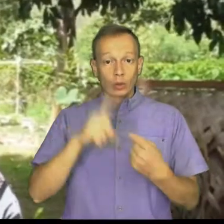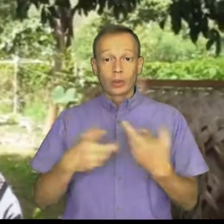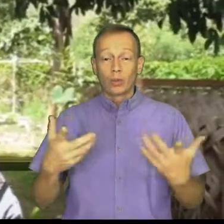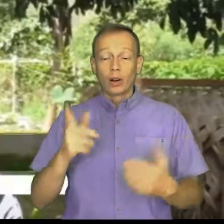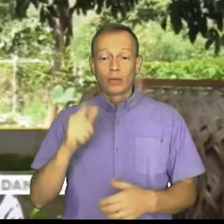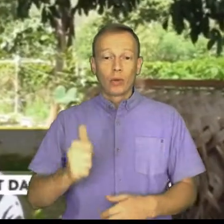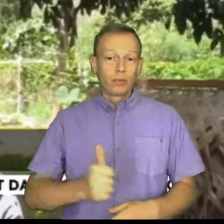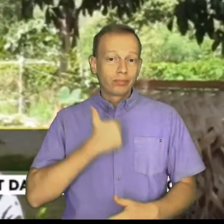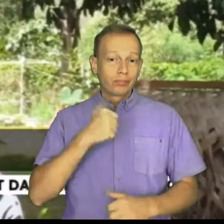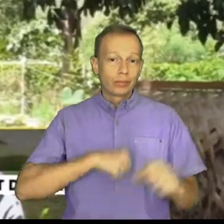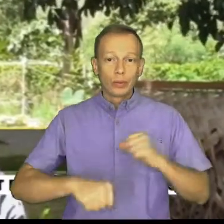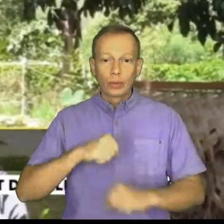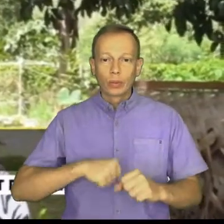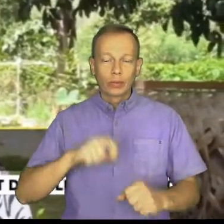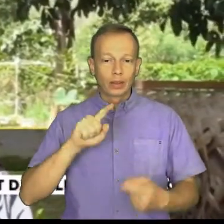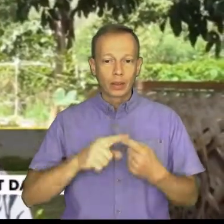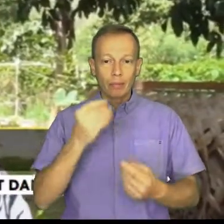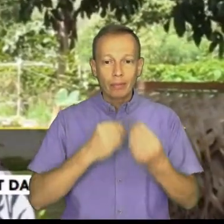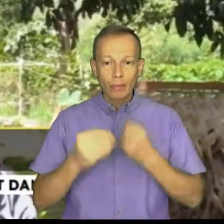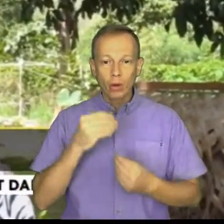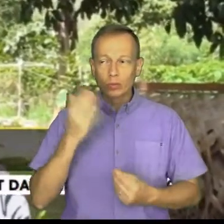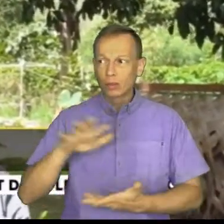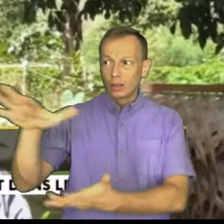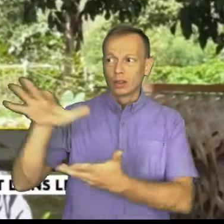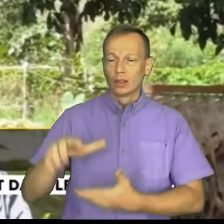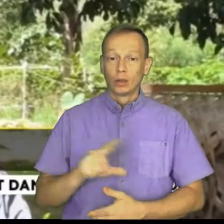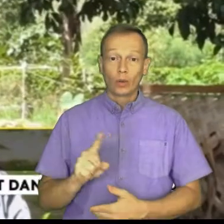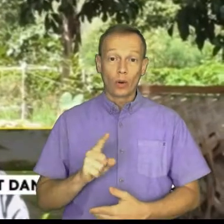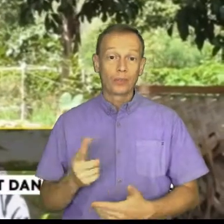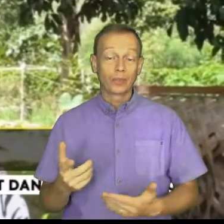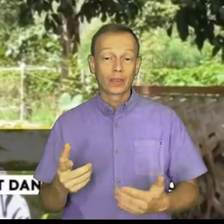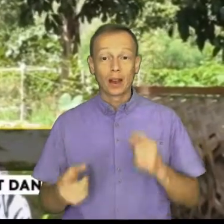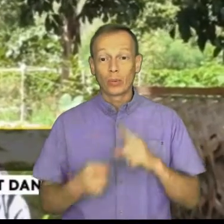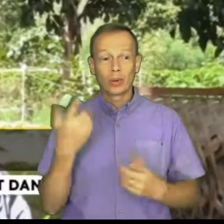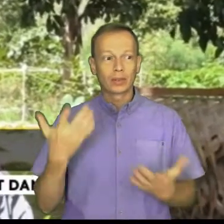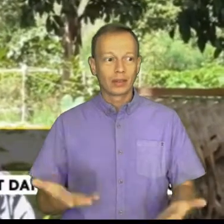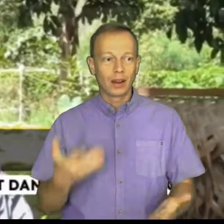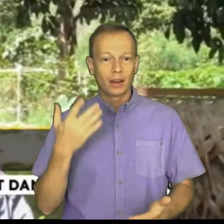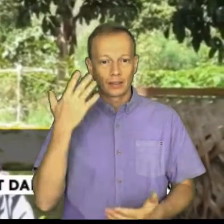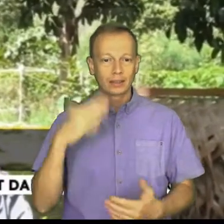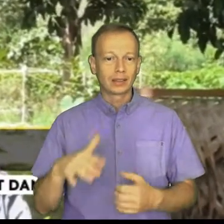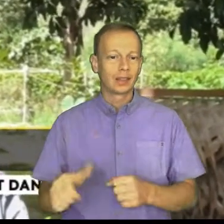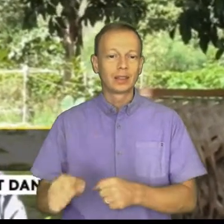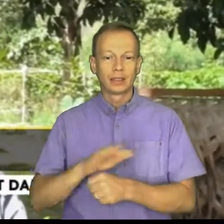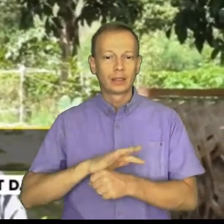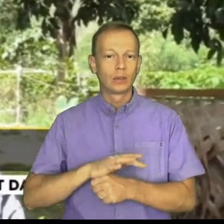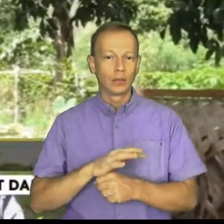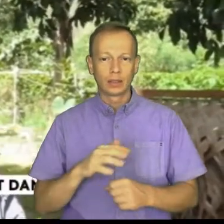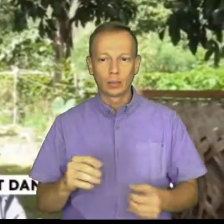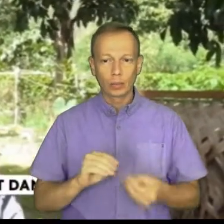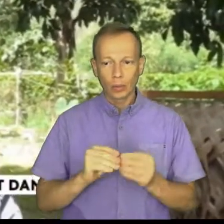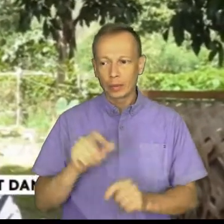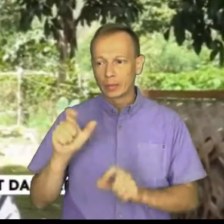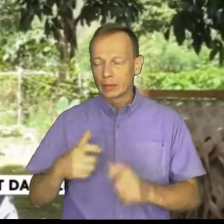de l'autosuffisance alimentaire. Encore un thème extrêmement important, et notamment avec la crise Covid et le nombre de familles